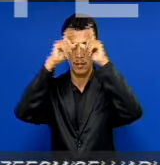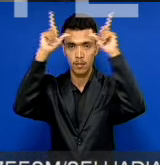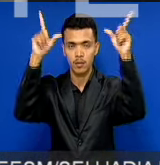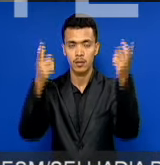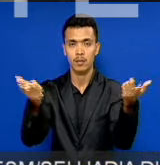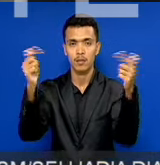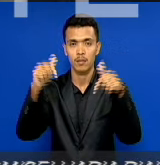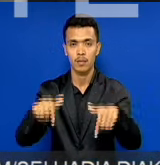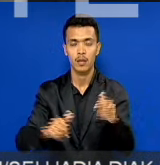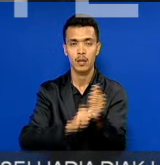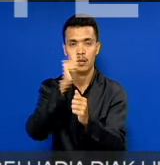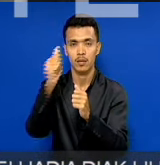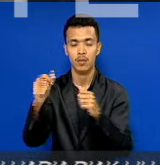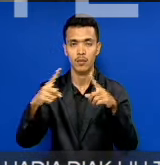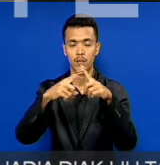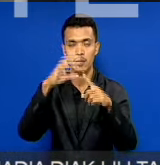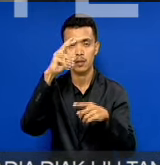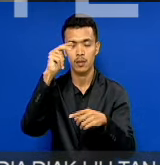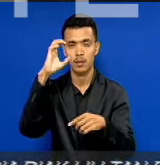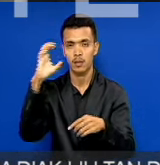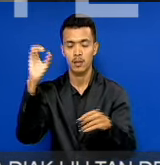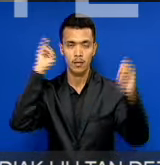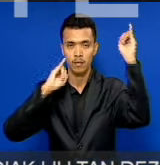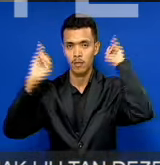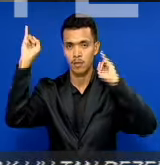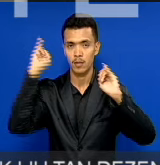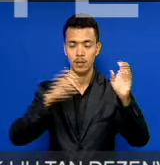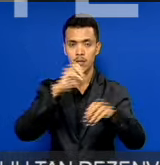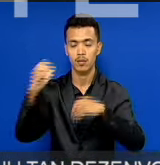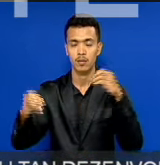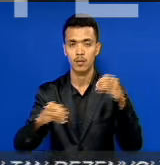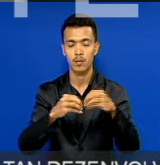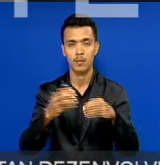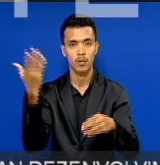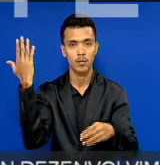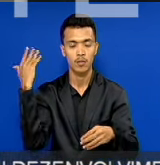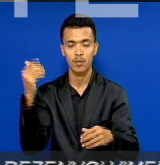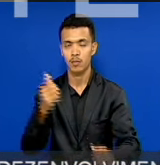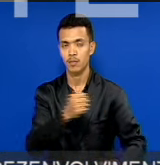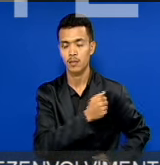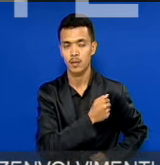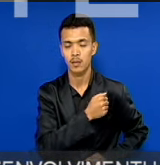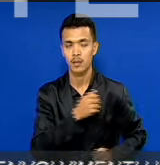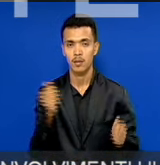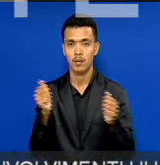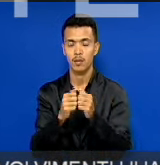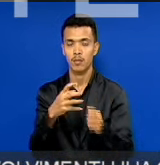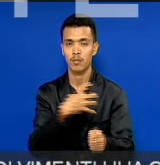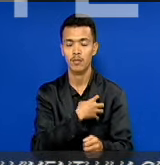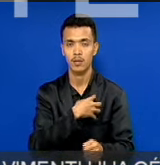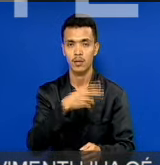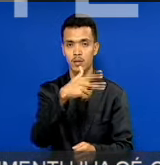hato obaya sentro chega informasaun konoba labarik nebe maka uluk militar, ga polisia, ga ema Indonesia